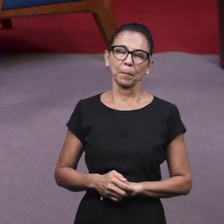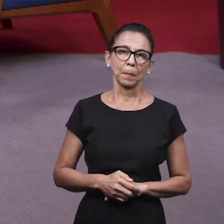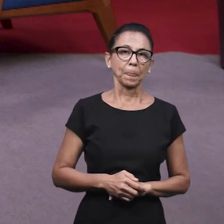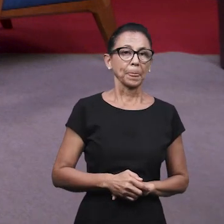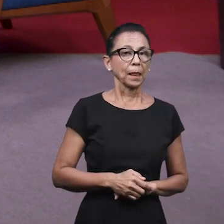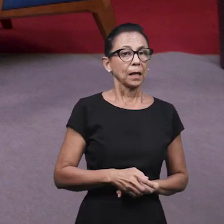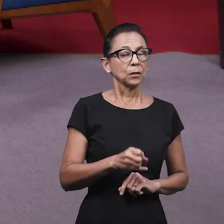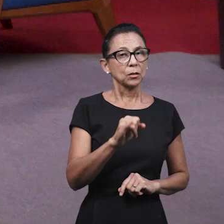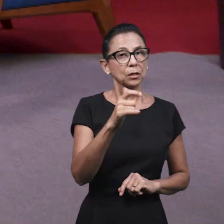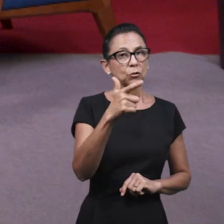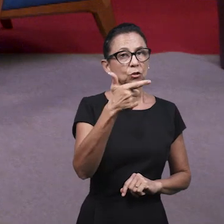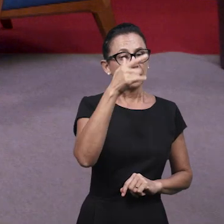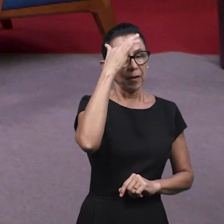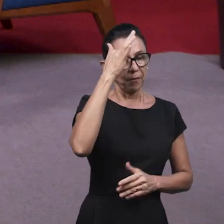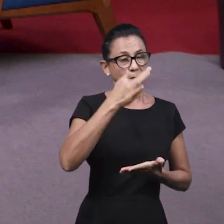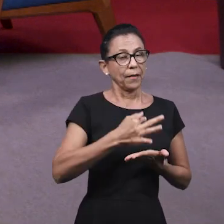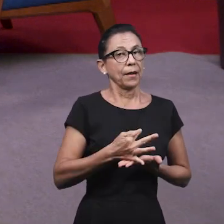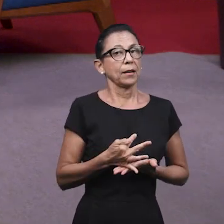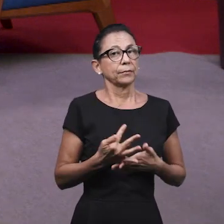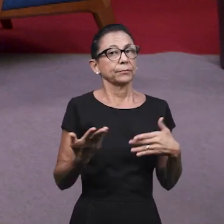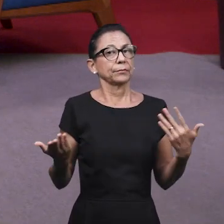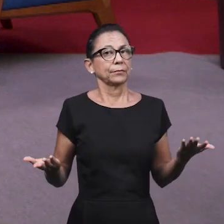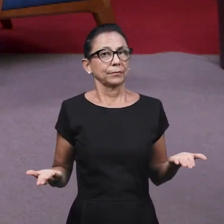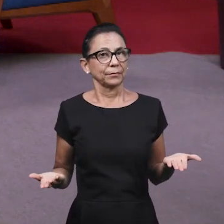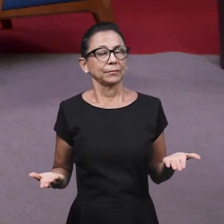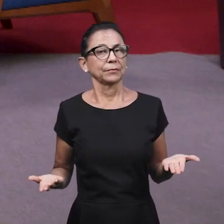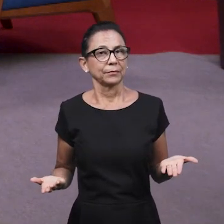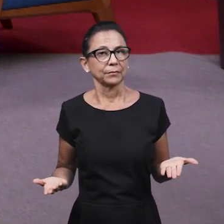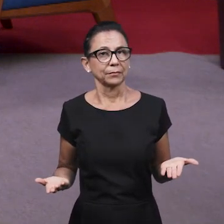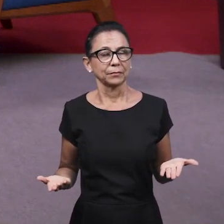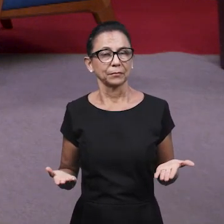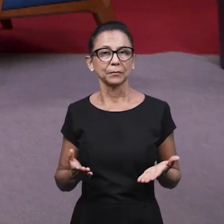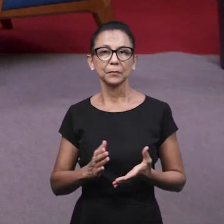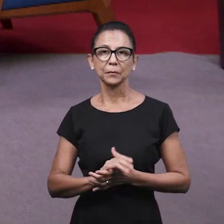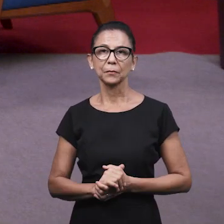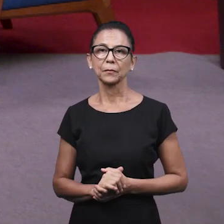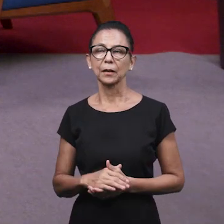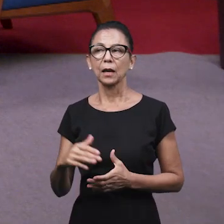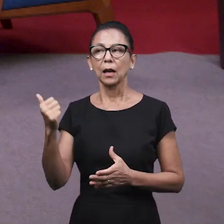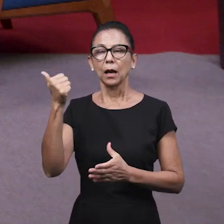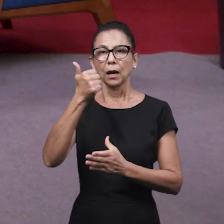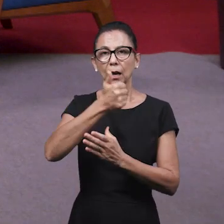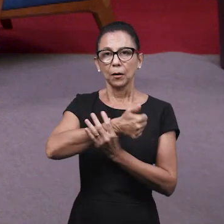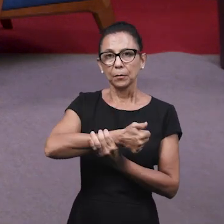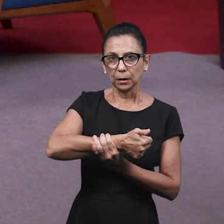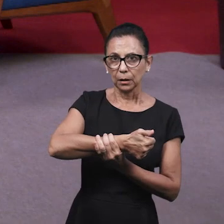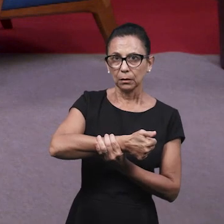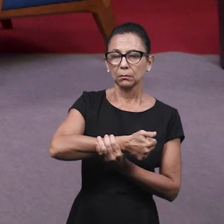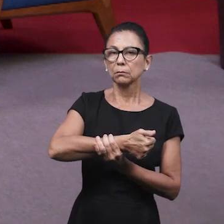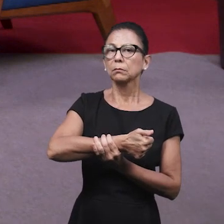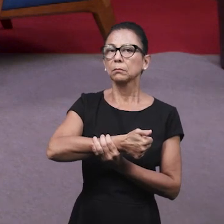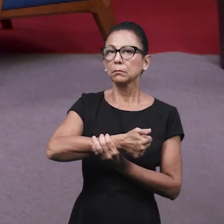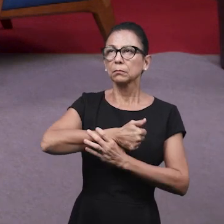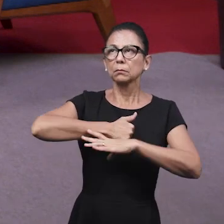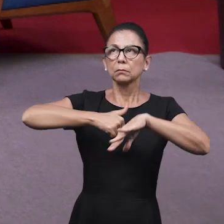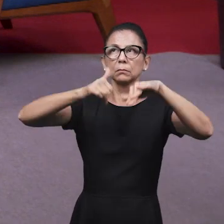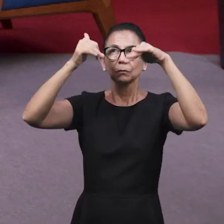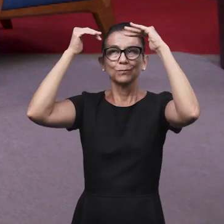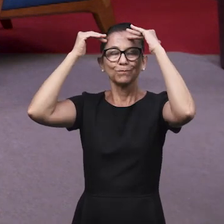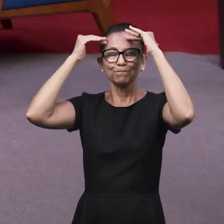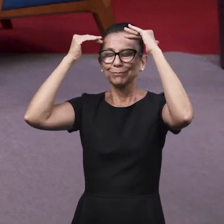Si on enlève la foi, donc c'est une absurdité, n'est-ce pas? Donc la